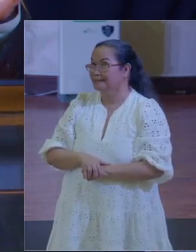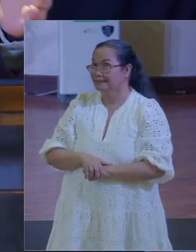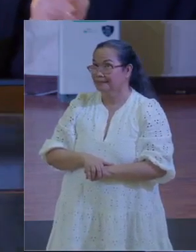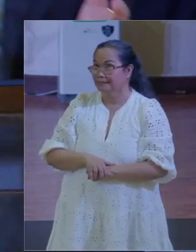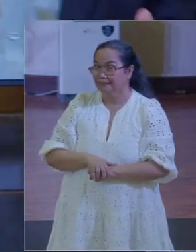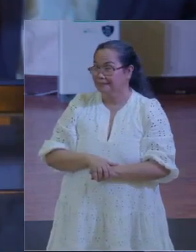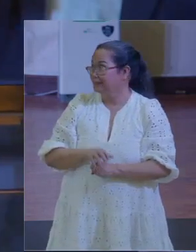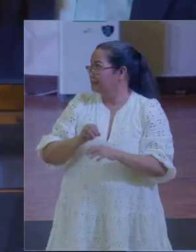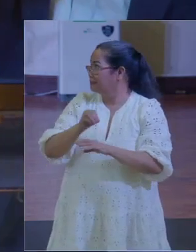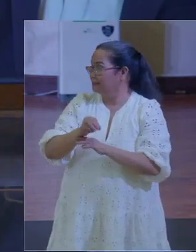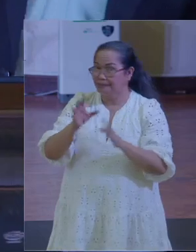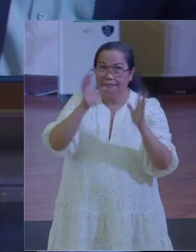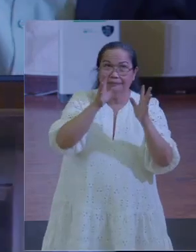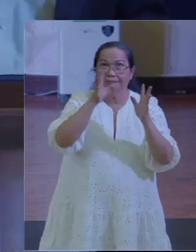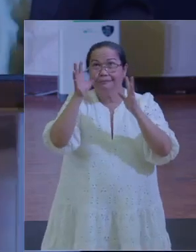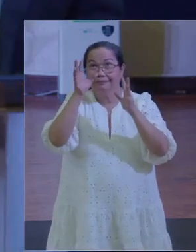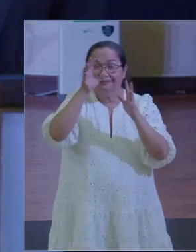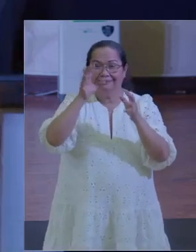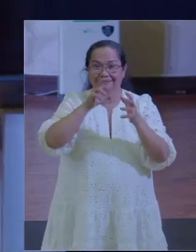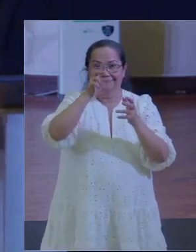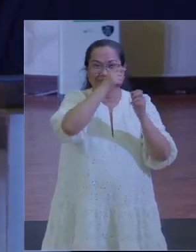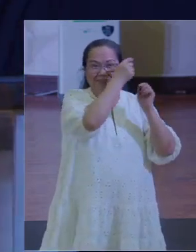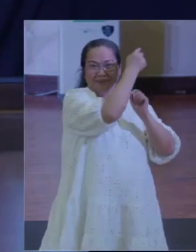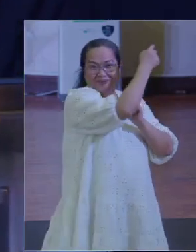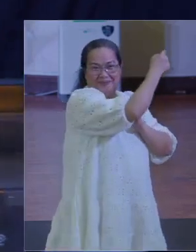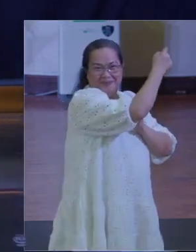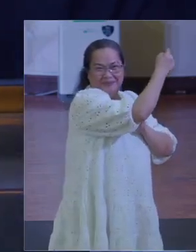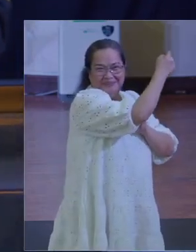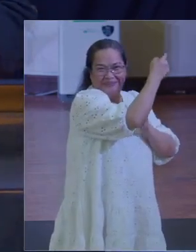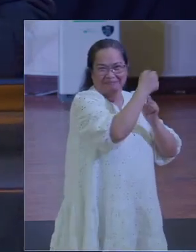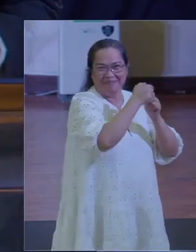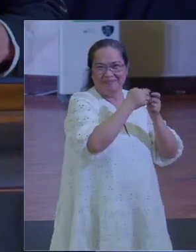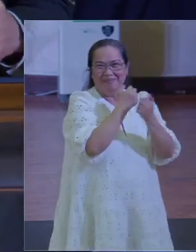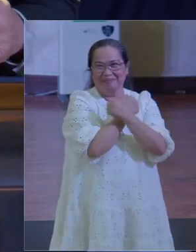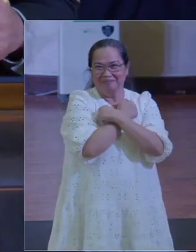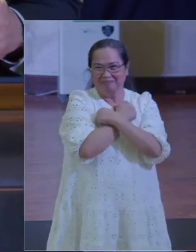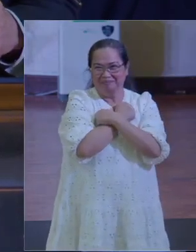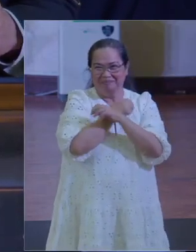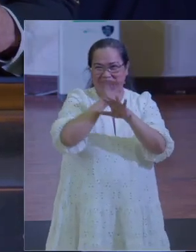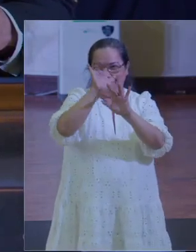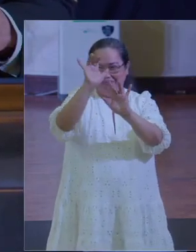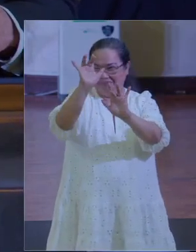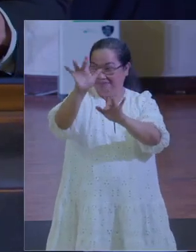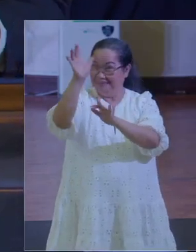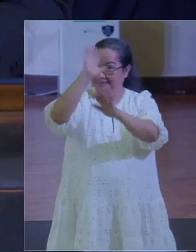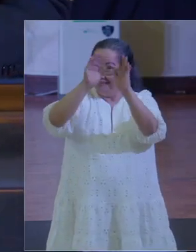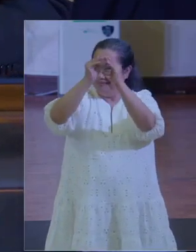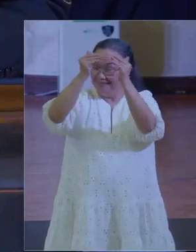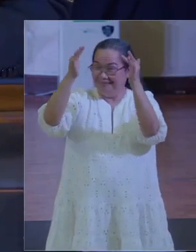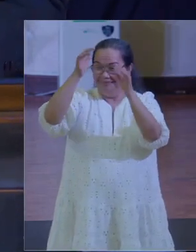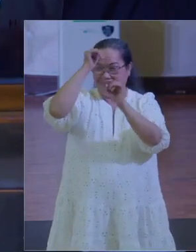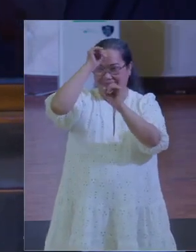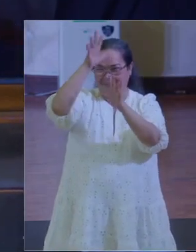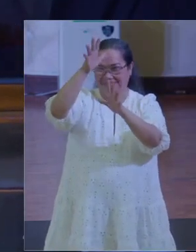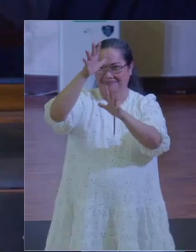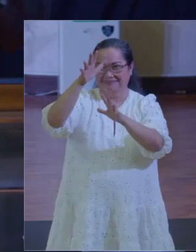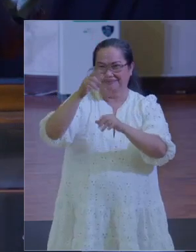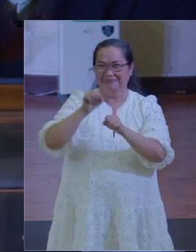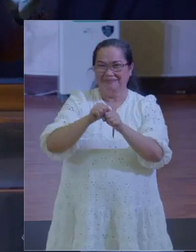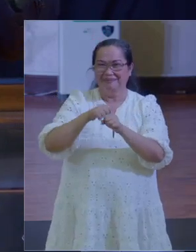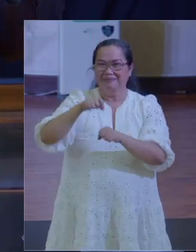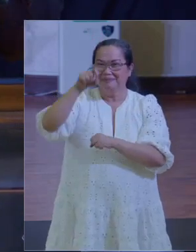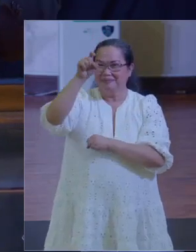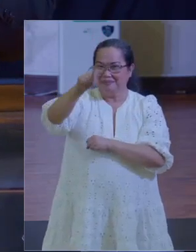Nabigla, nasobra. Anyway, una, love for enemies. Susunod, loving and merciful our Heavenly Father. Ayan, Luke 33. Mapagmahal